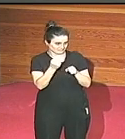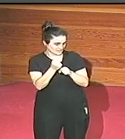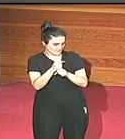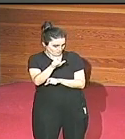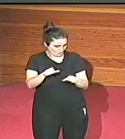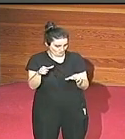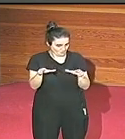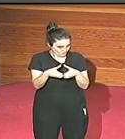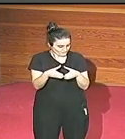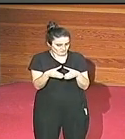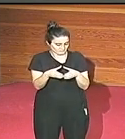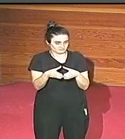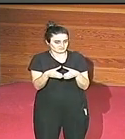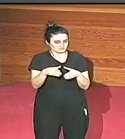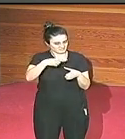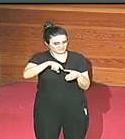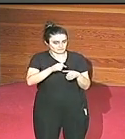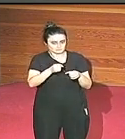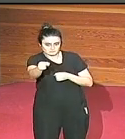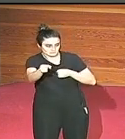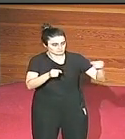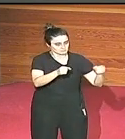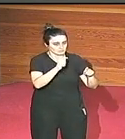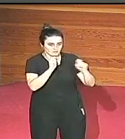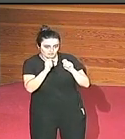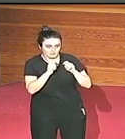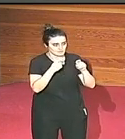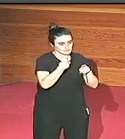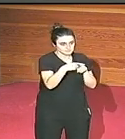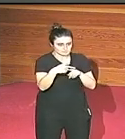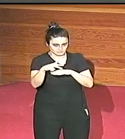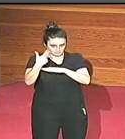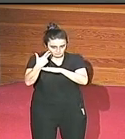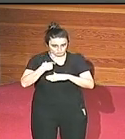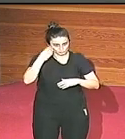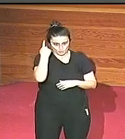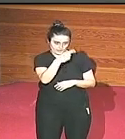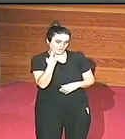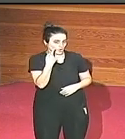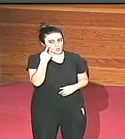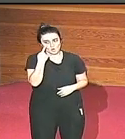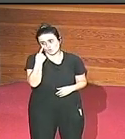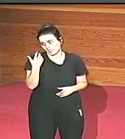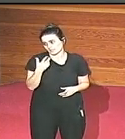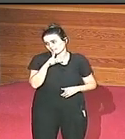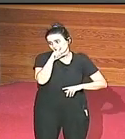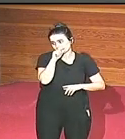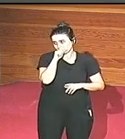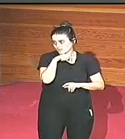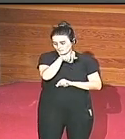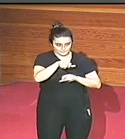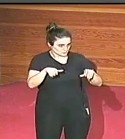dira korrespontsalak, ez? Segurazki beraien bere aurpegiak ezagutuko dituzue, ez? EITB-ko